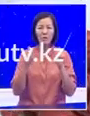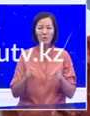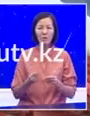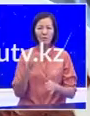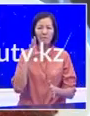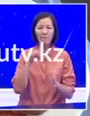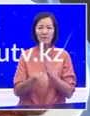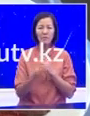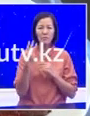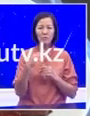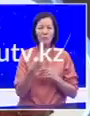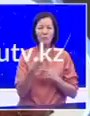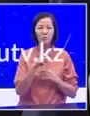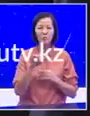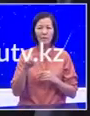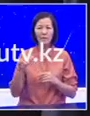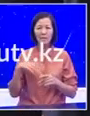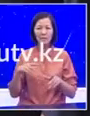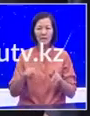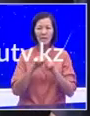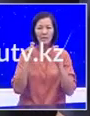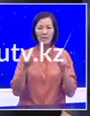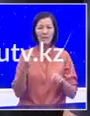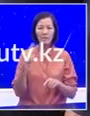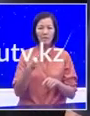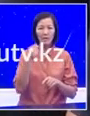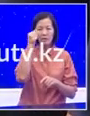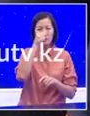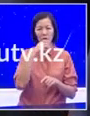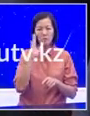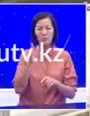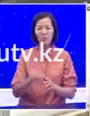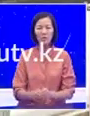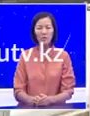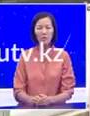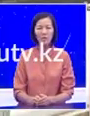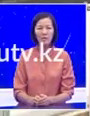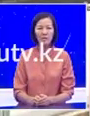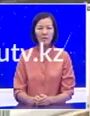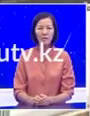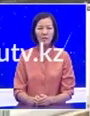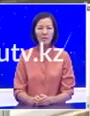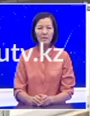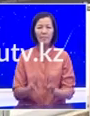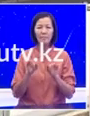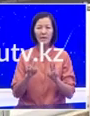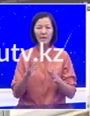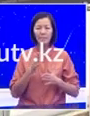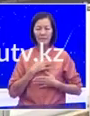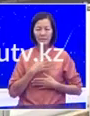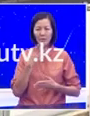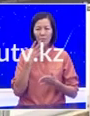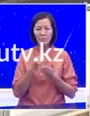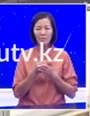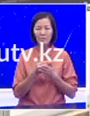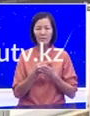легі 34 миллиард теңге. Іске қосу мерзімі 2022 жыл. Бірақ біздің өзіміздің